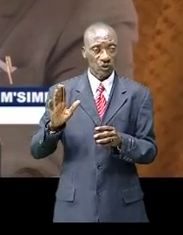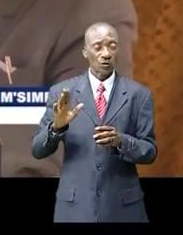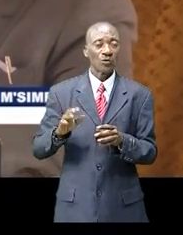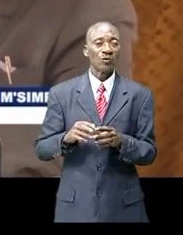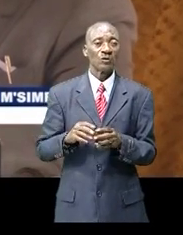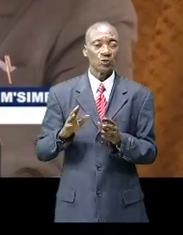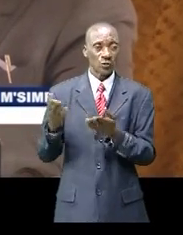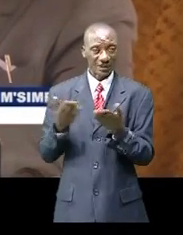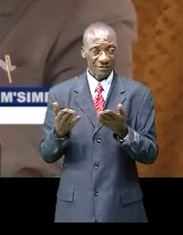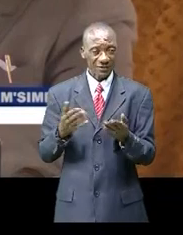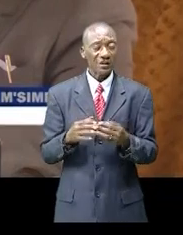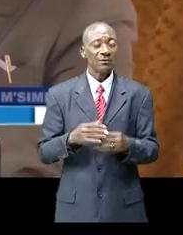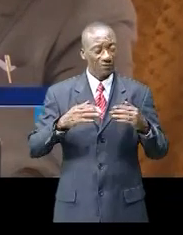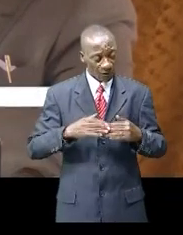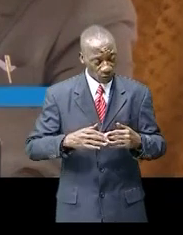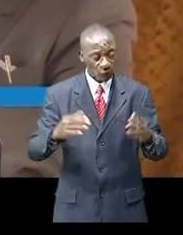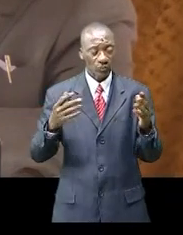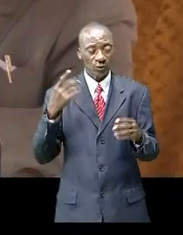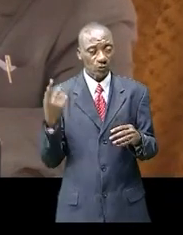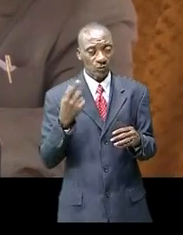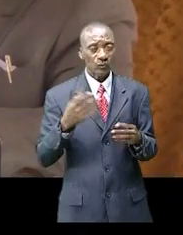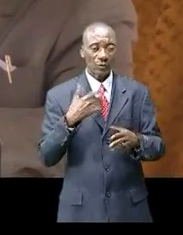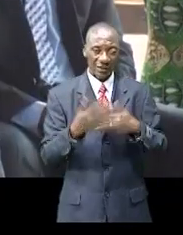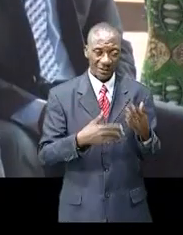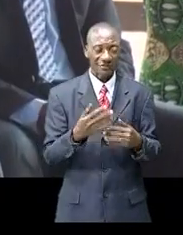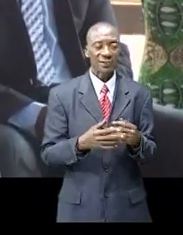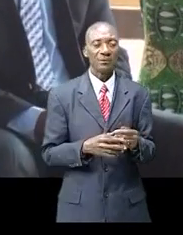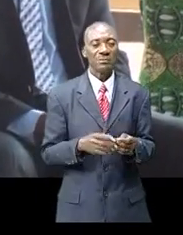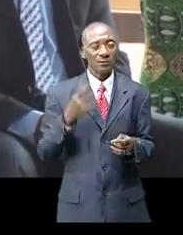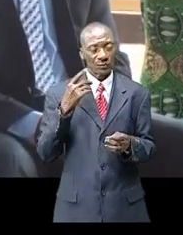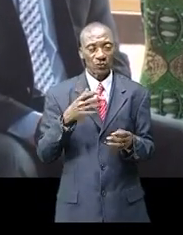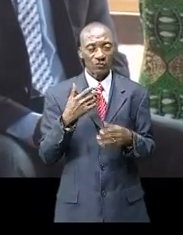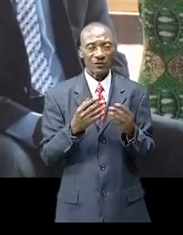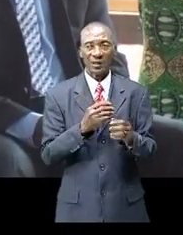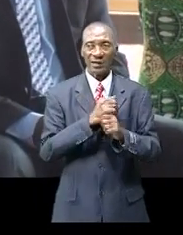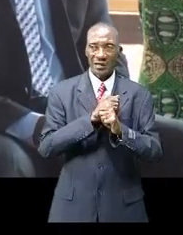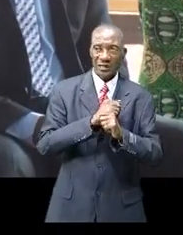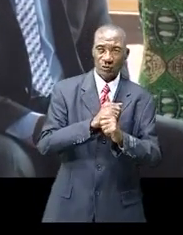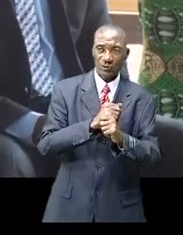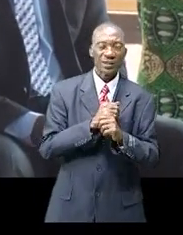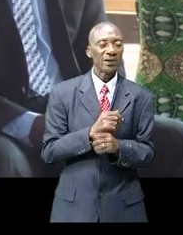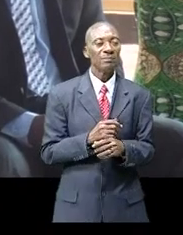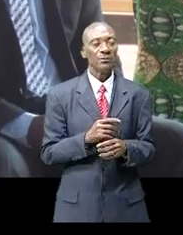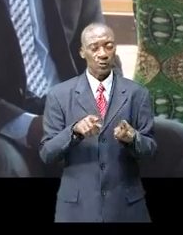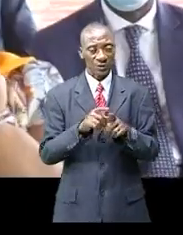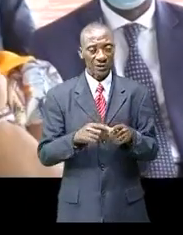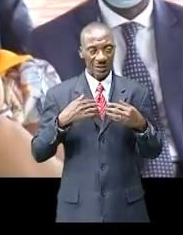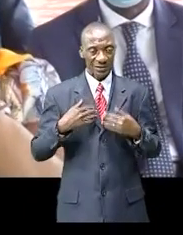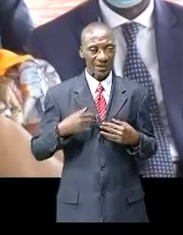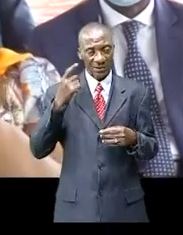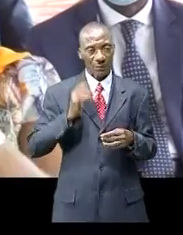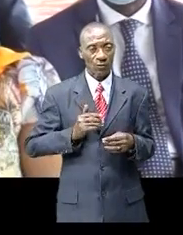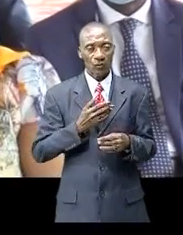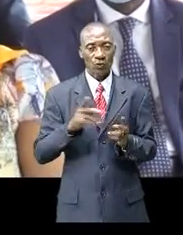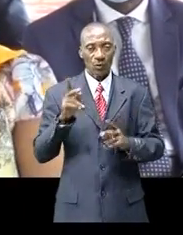TIESFAT. Il se veut gardien de la sécurité économique et de la santé de notre population, particulièrement en ce